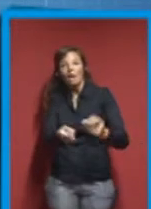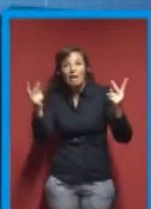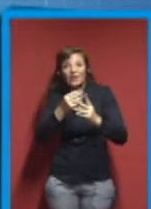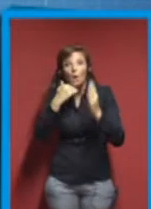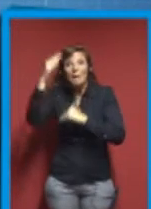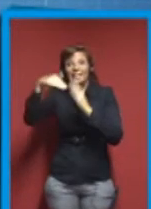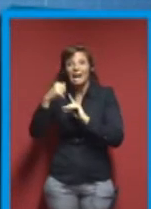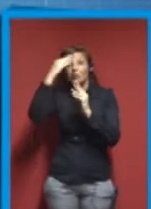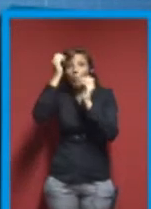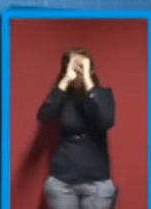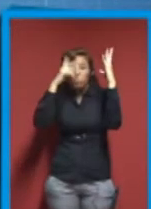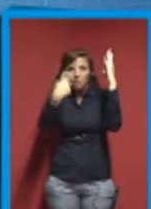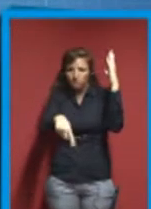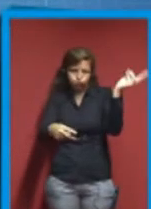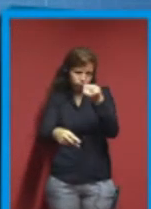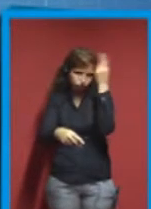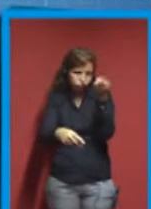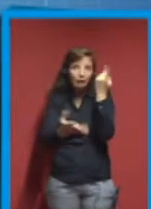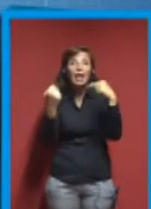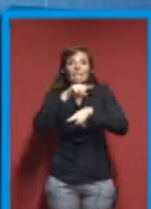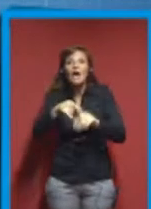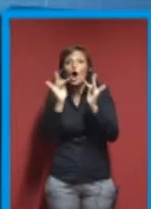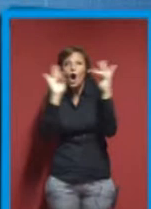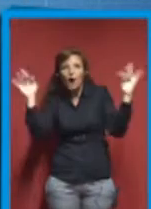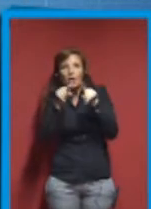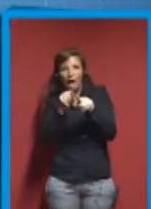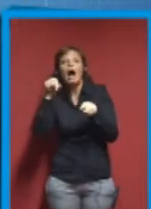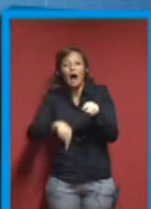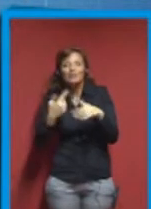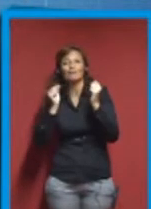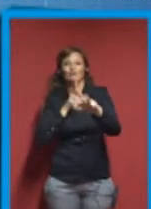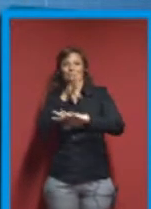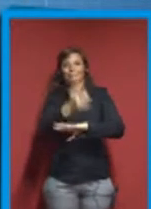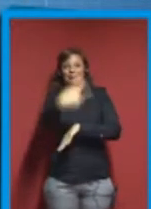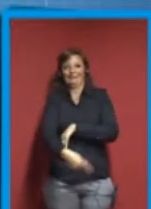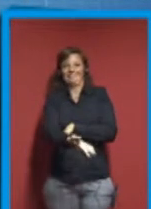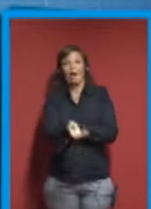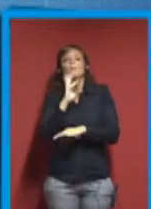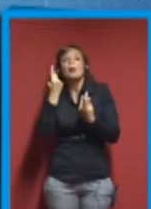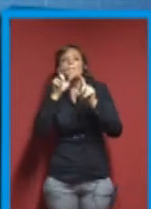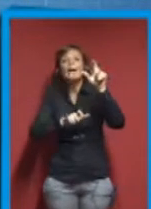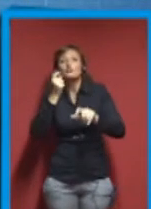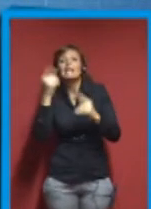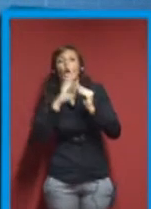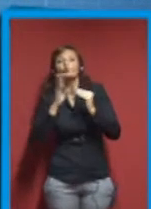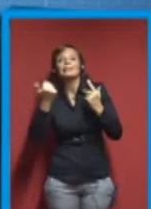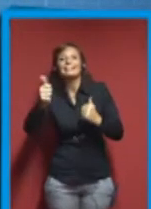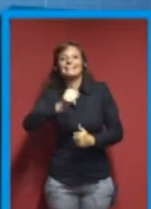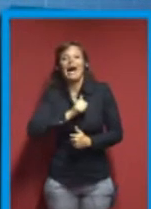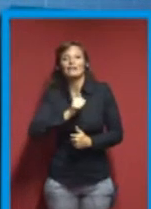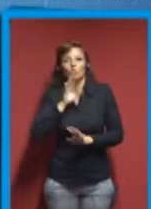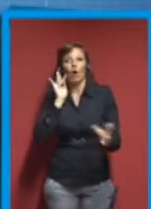falciatrici del passato. Invece, online è possibile avere accesso alle persone che se le sono costruite da